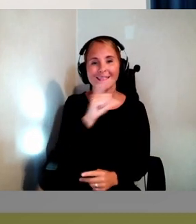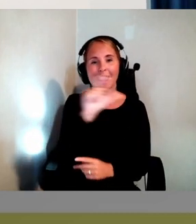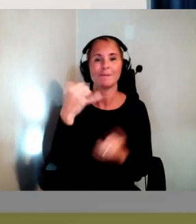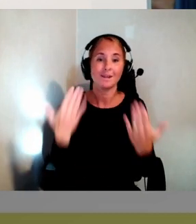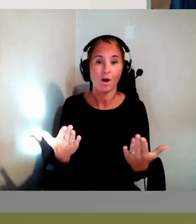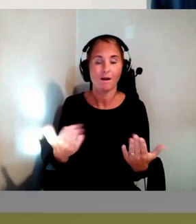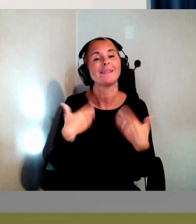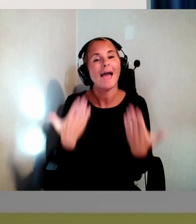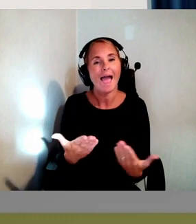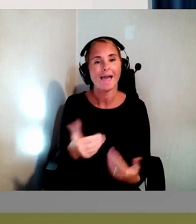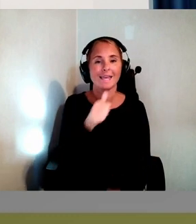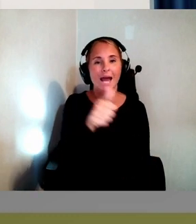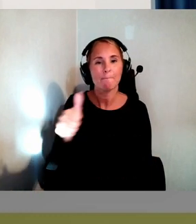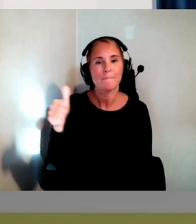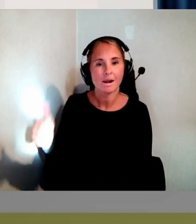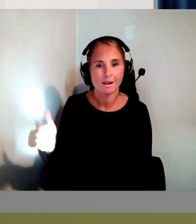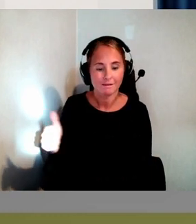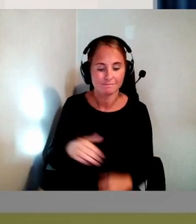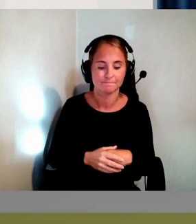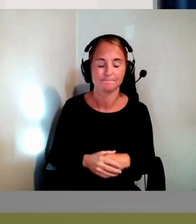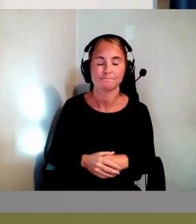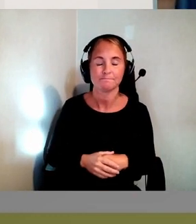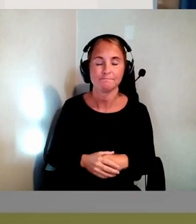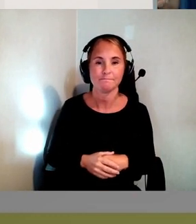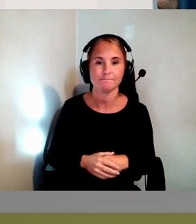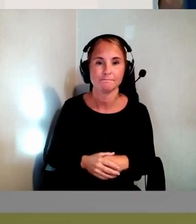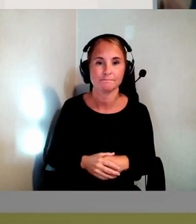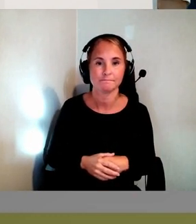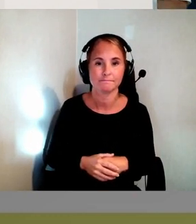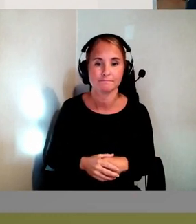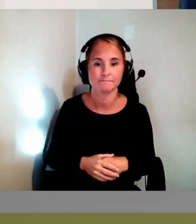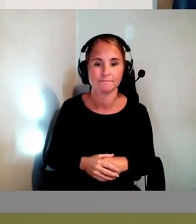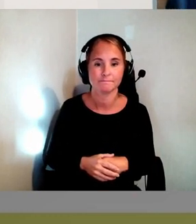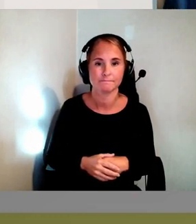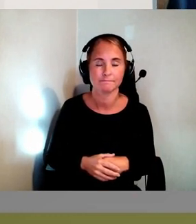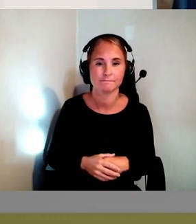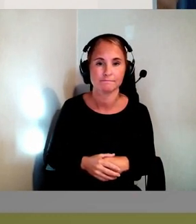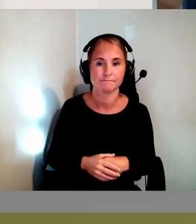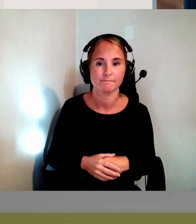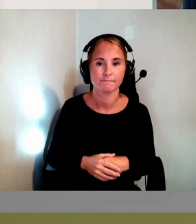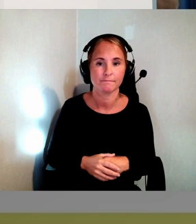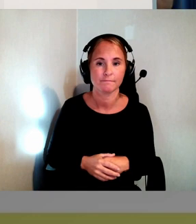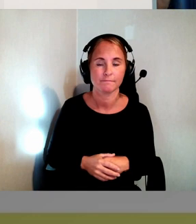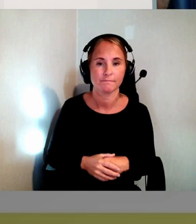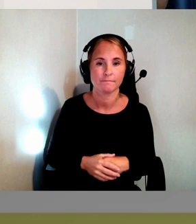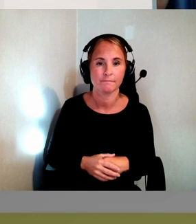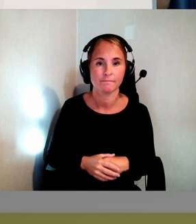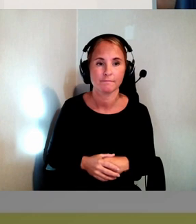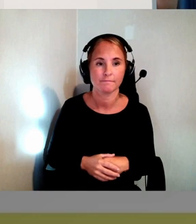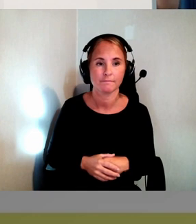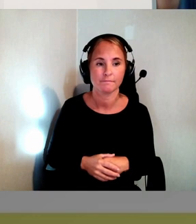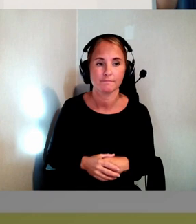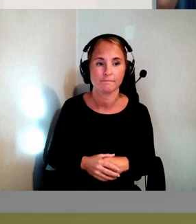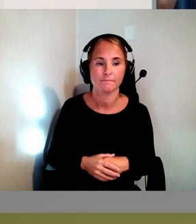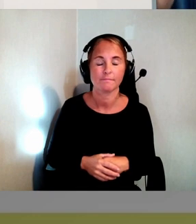knappar Nu ska vi se eh just det och innan